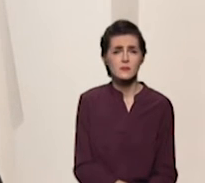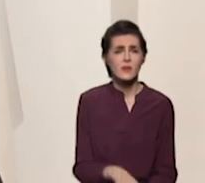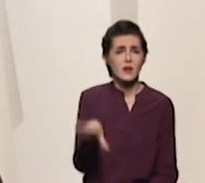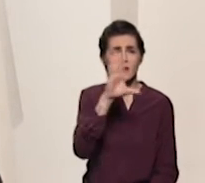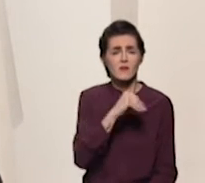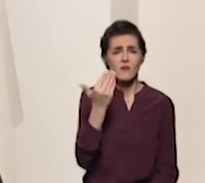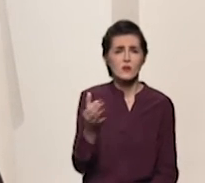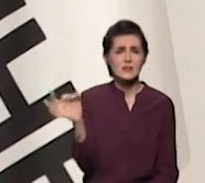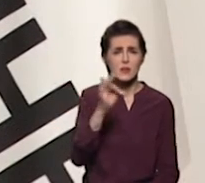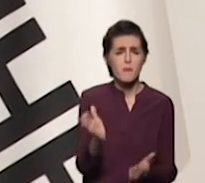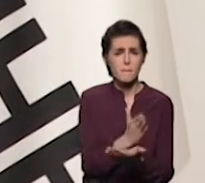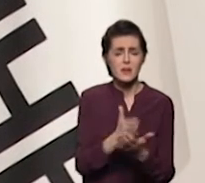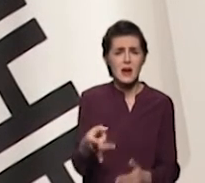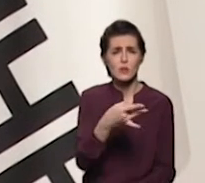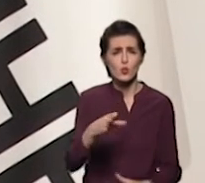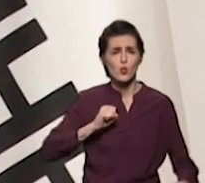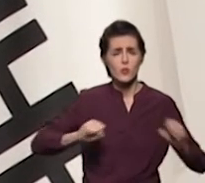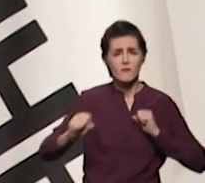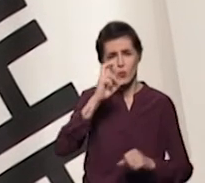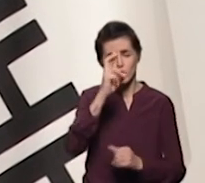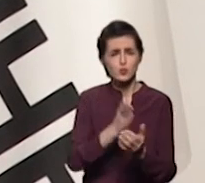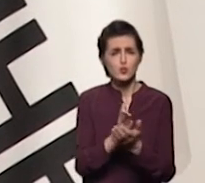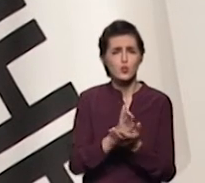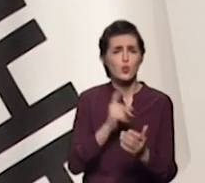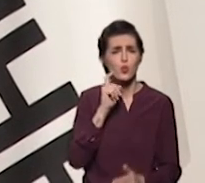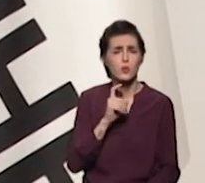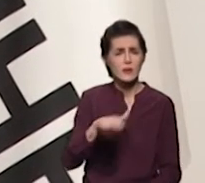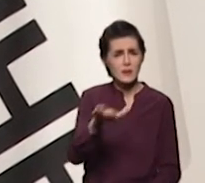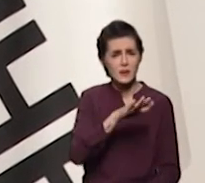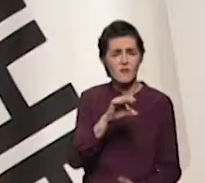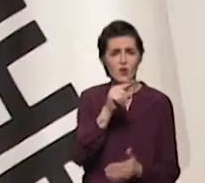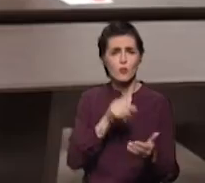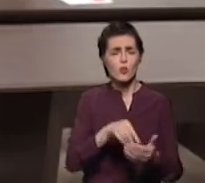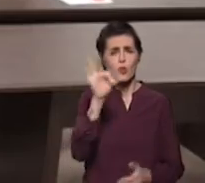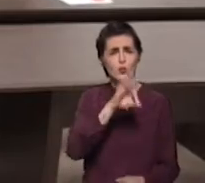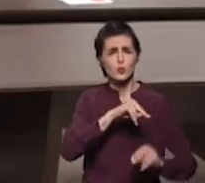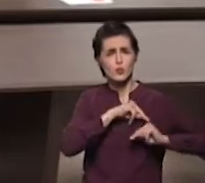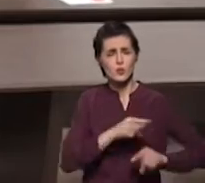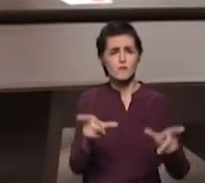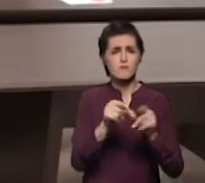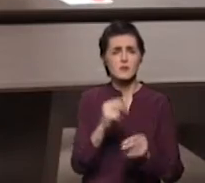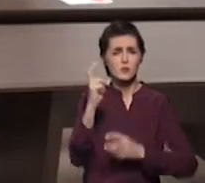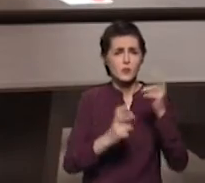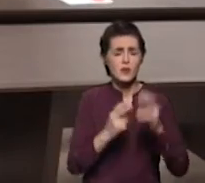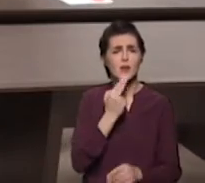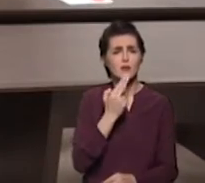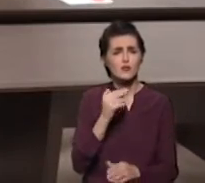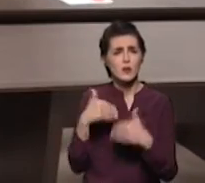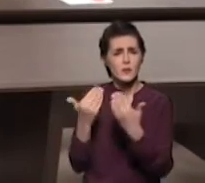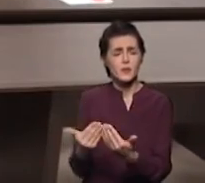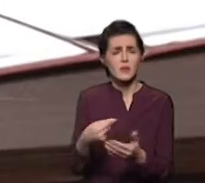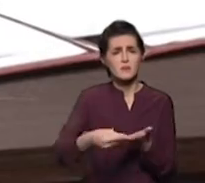представники Східного міжрегіонального управління Державної служби України з питань праці і співробітники комбінату імені Ілліча